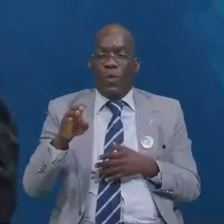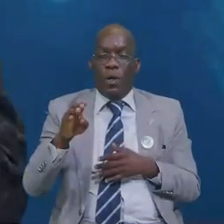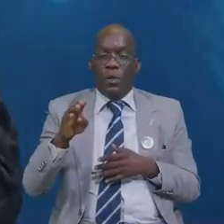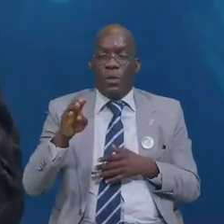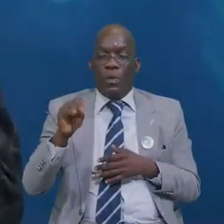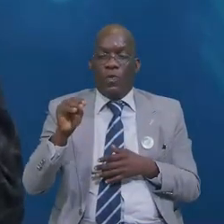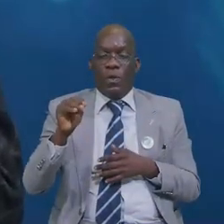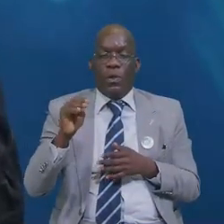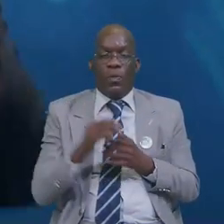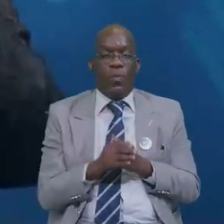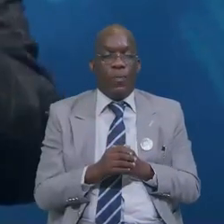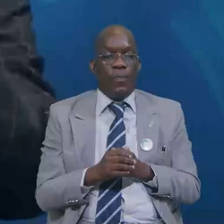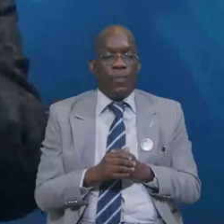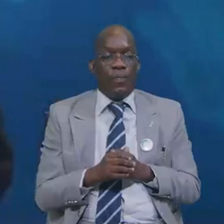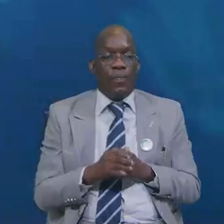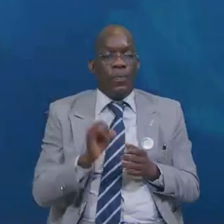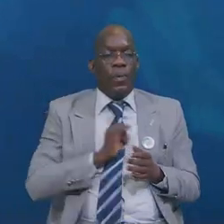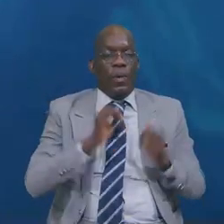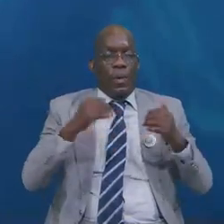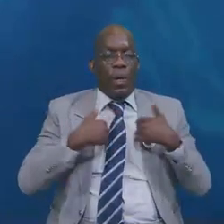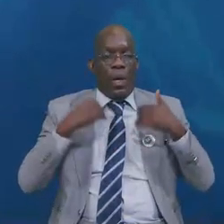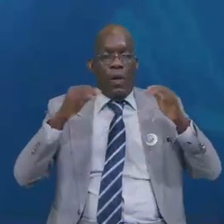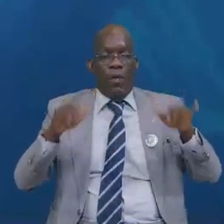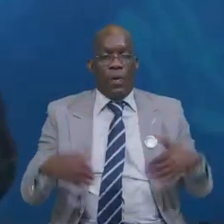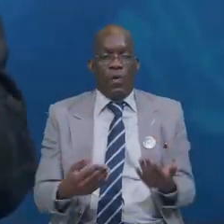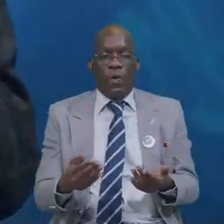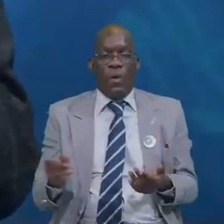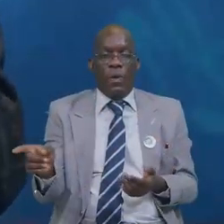chapitre 17, verset